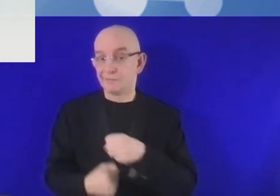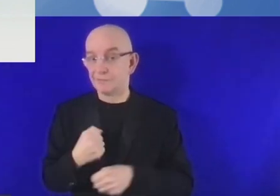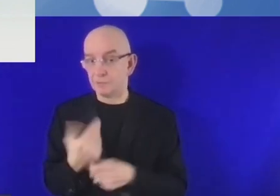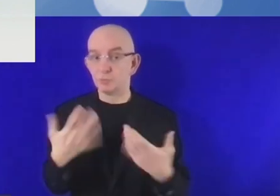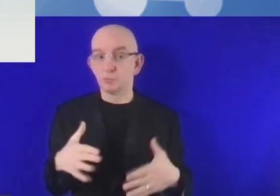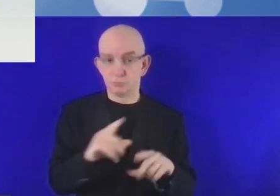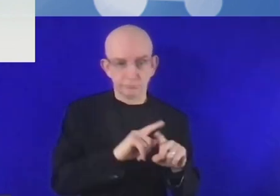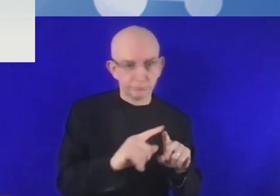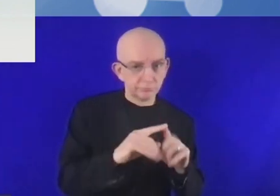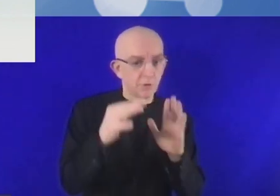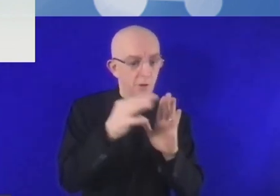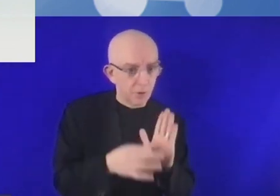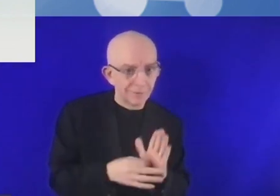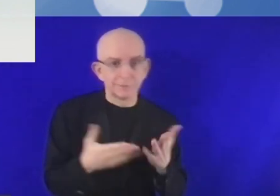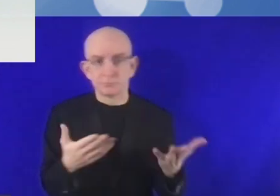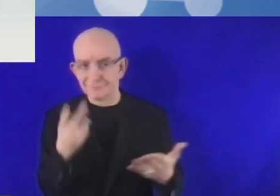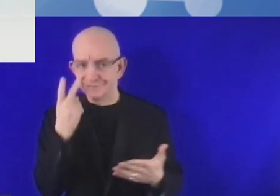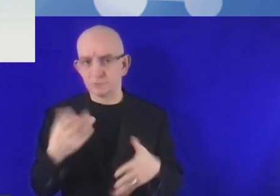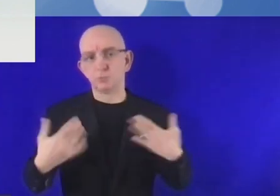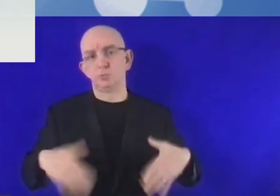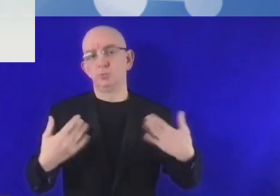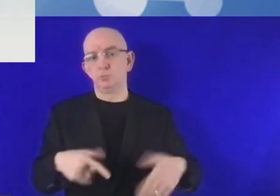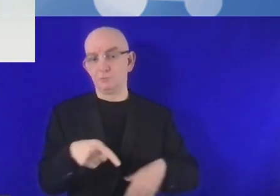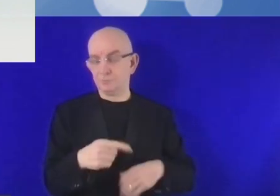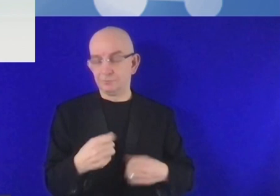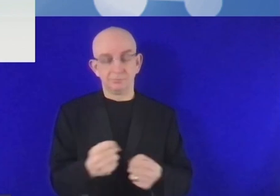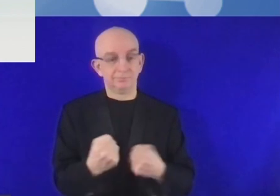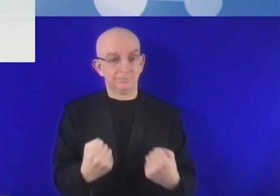wdrażaniem nowych rozwiązań.